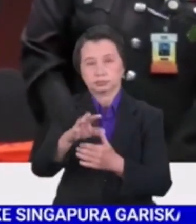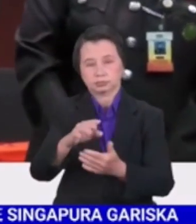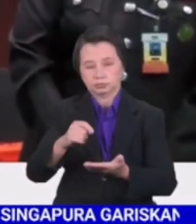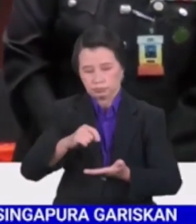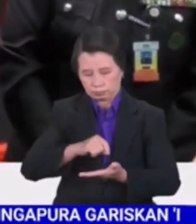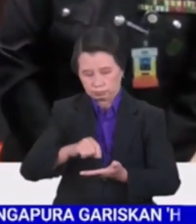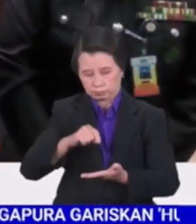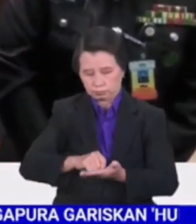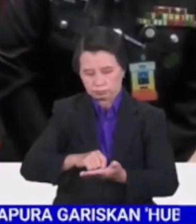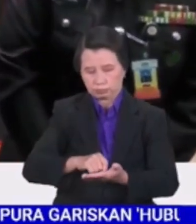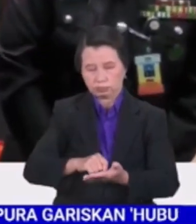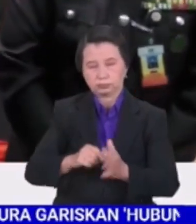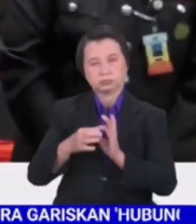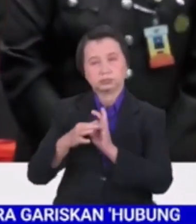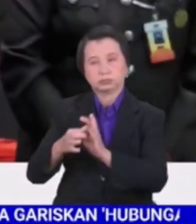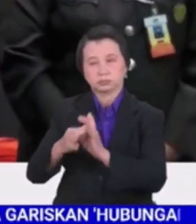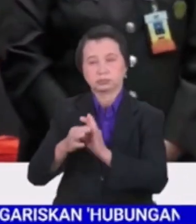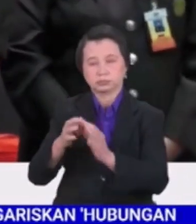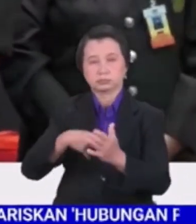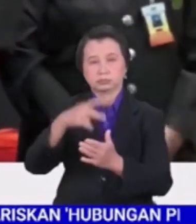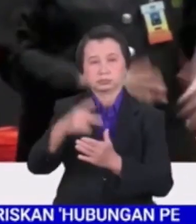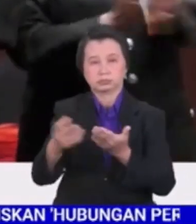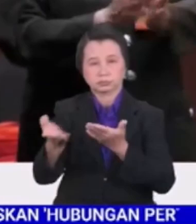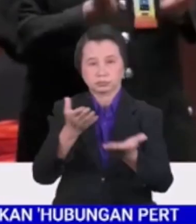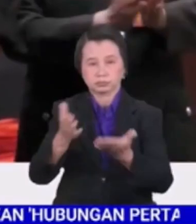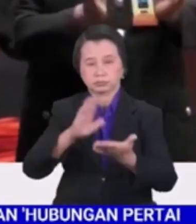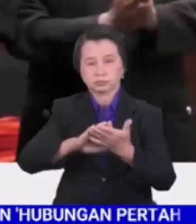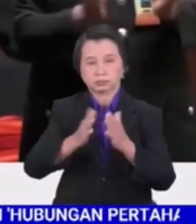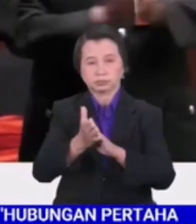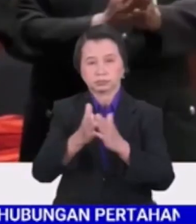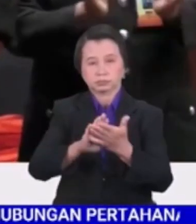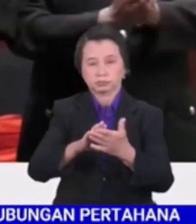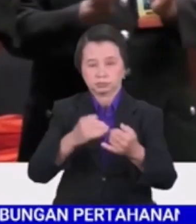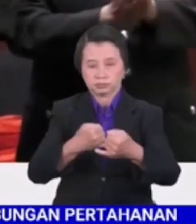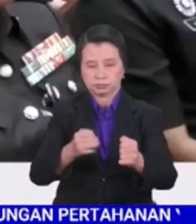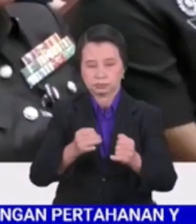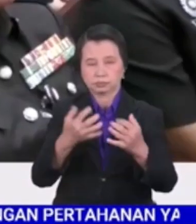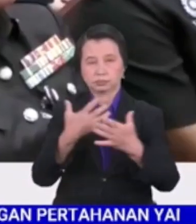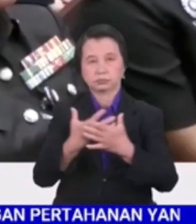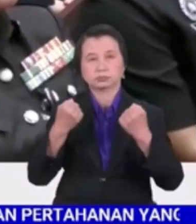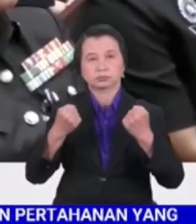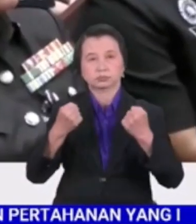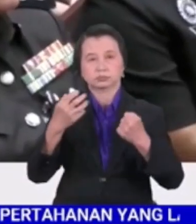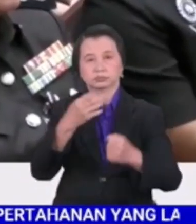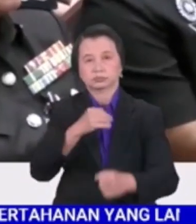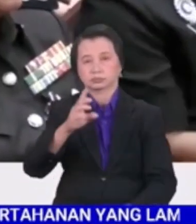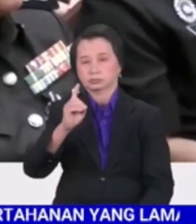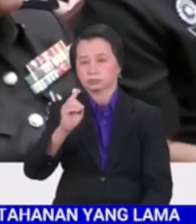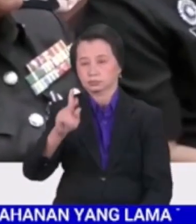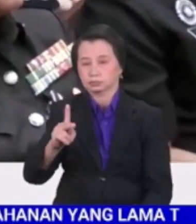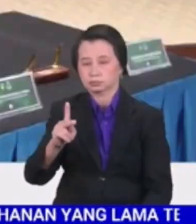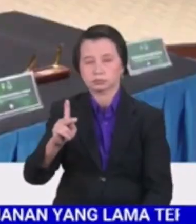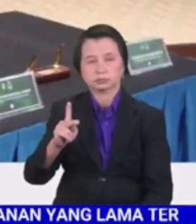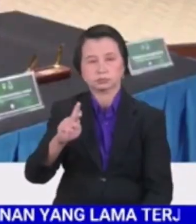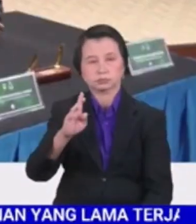menandatangani nota kerjasama program khidmat community jabatan penjara Malaysia dan